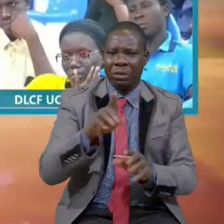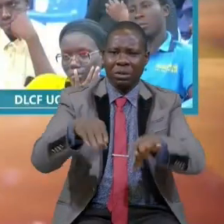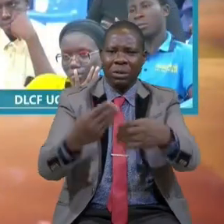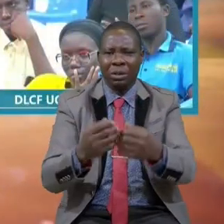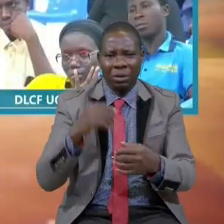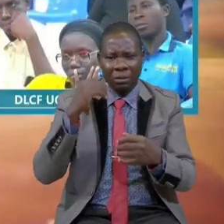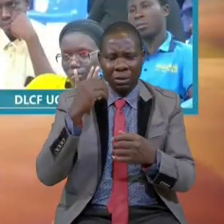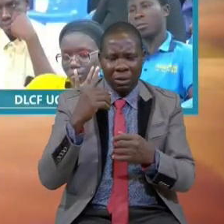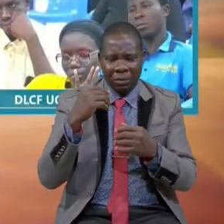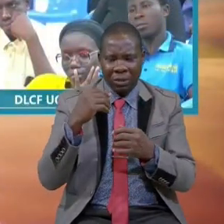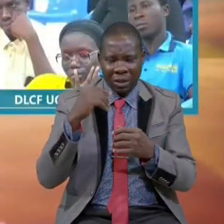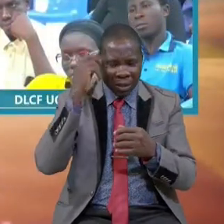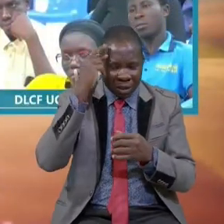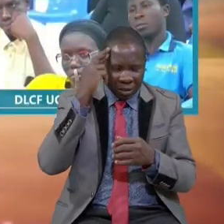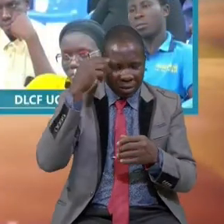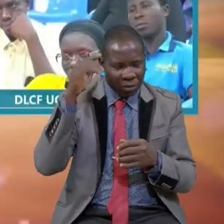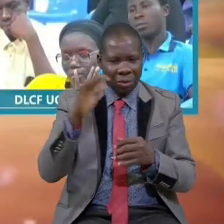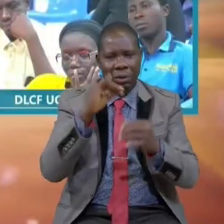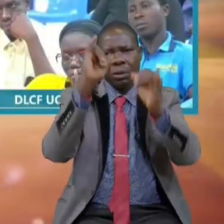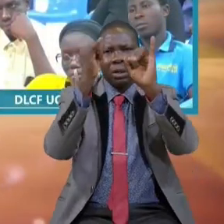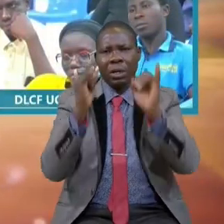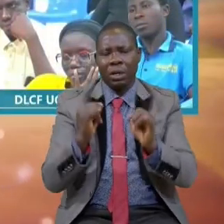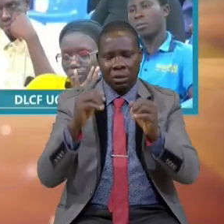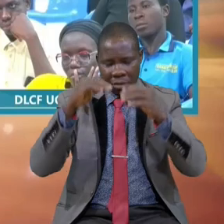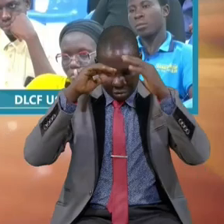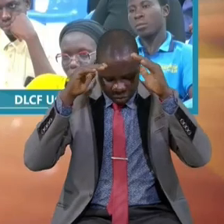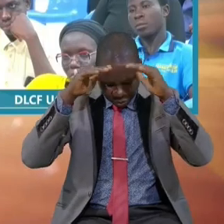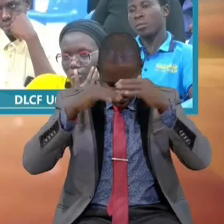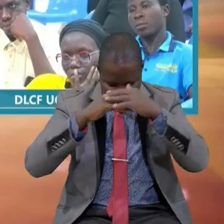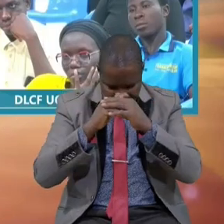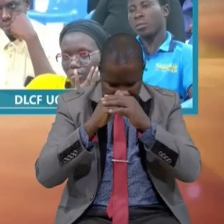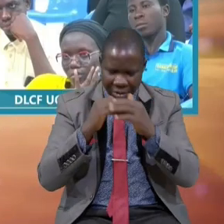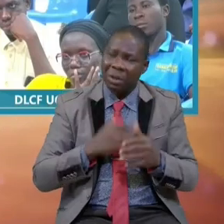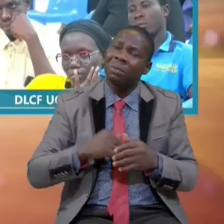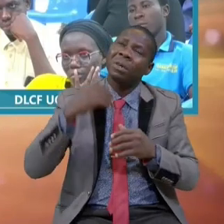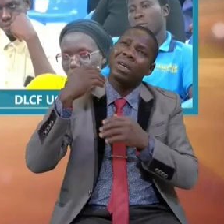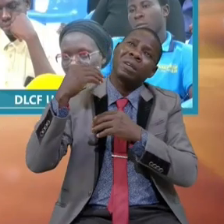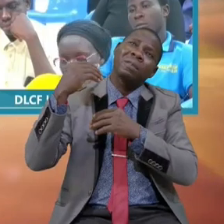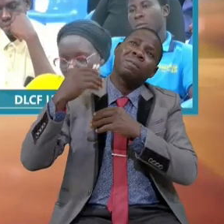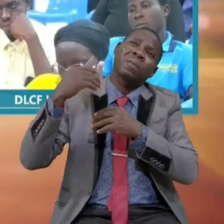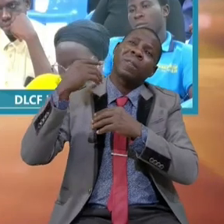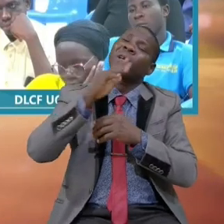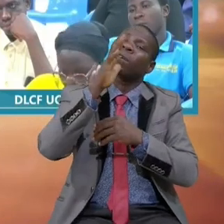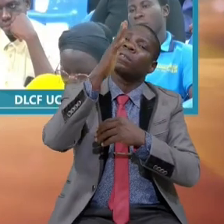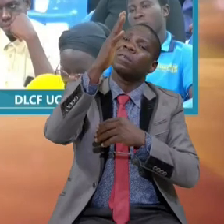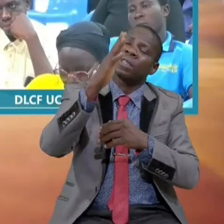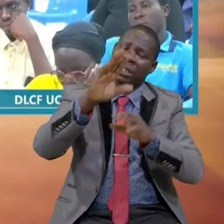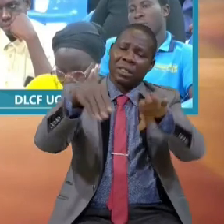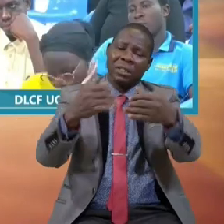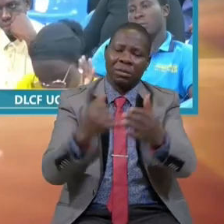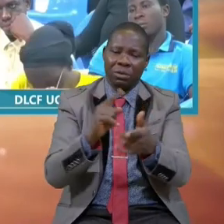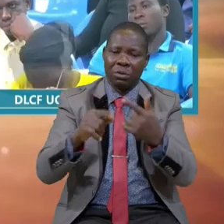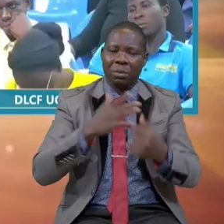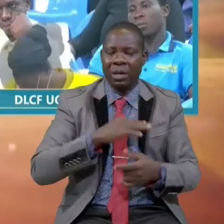ton idolâtrie. Tu peux dire, bon, mon grand-père m'a transmis ça, mon papa m'a transmis